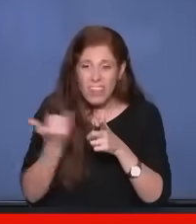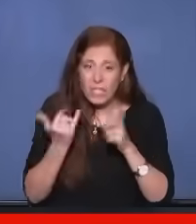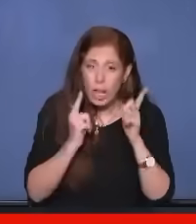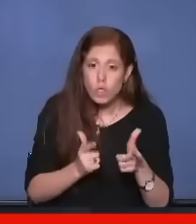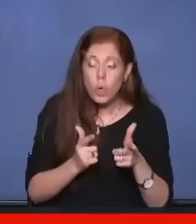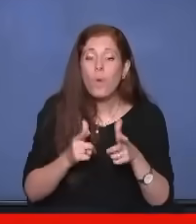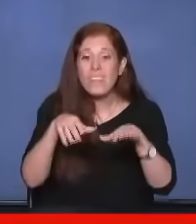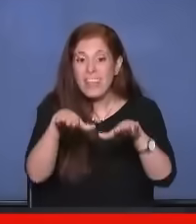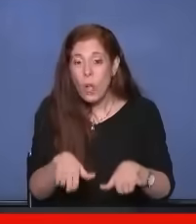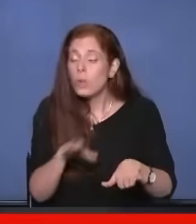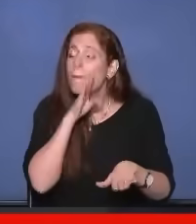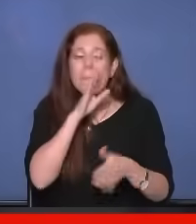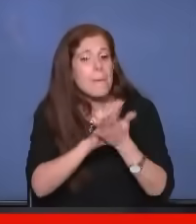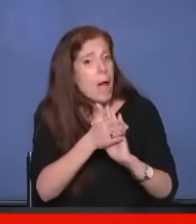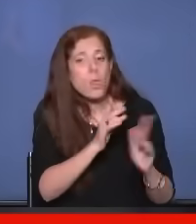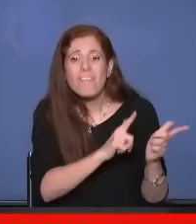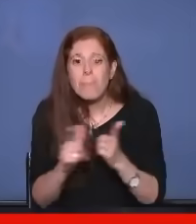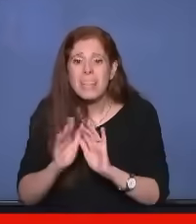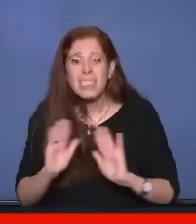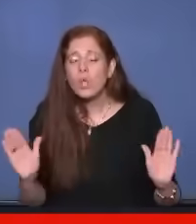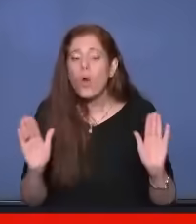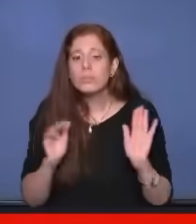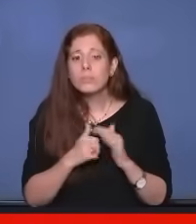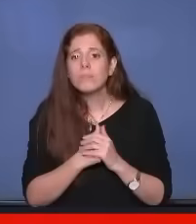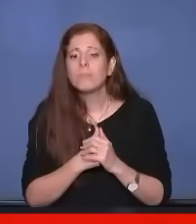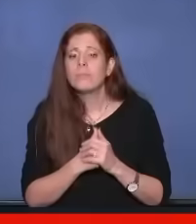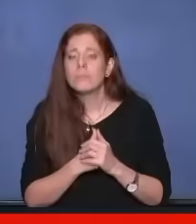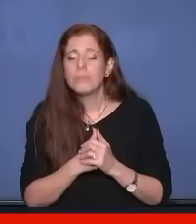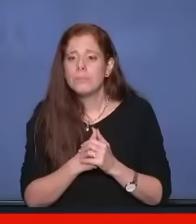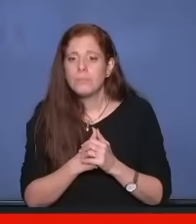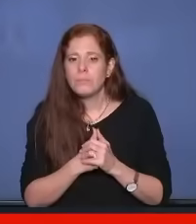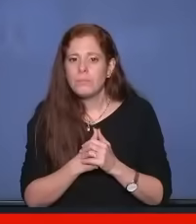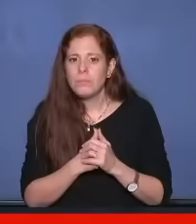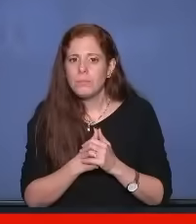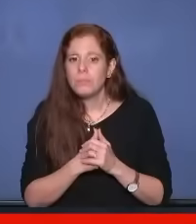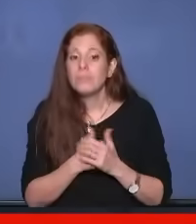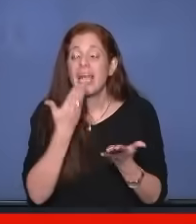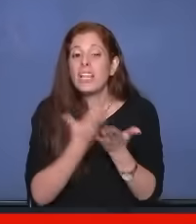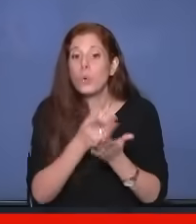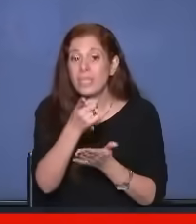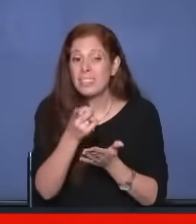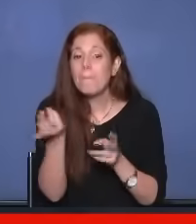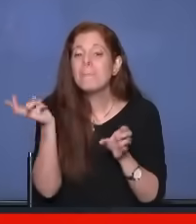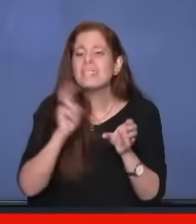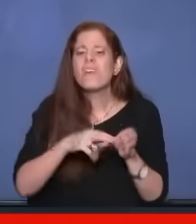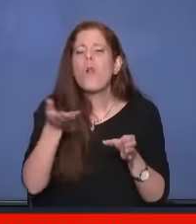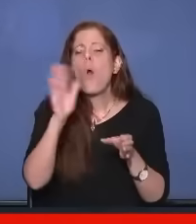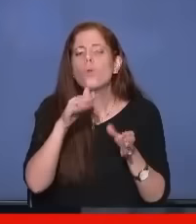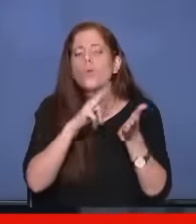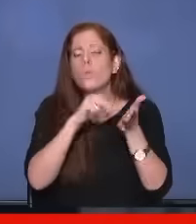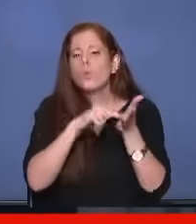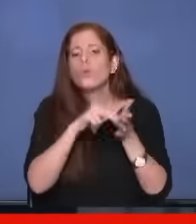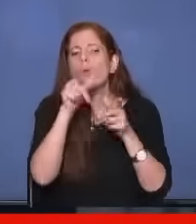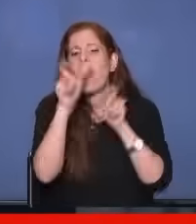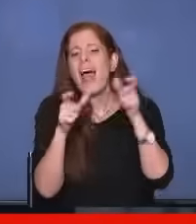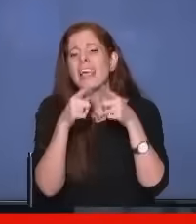הרצוע מן בק בחח התיעוד הזה מצטרף לעוד ועוד תמונות של הזתים נכנעים